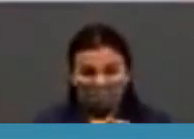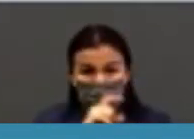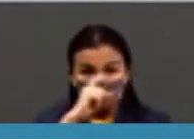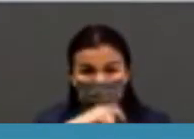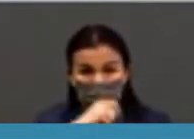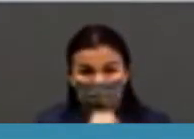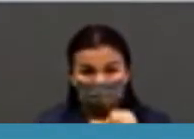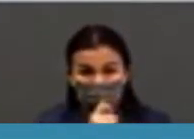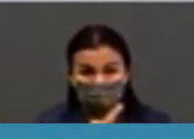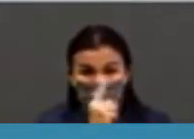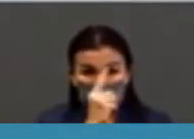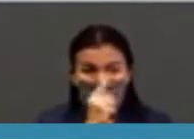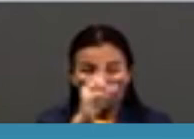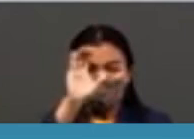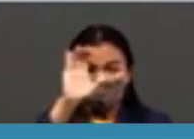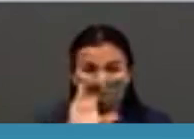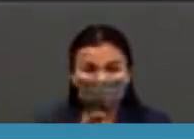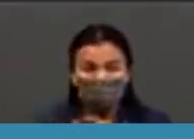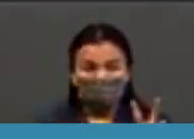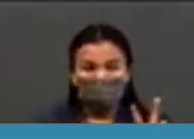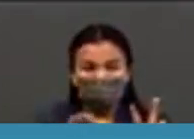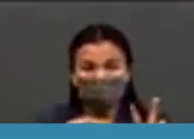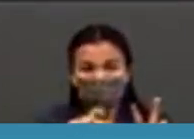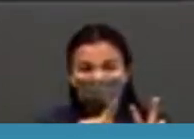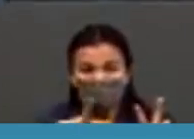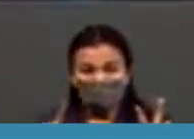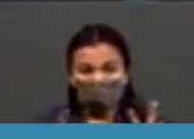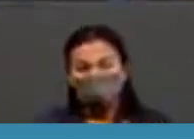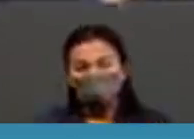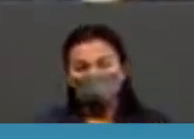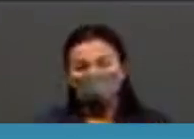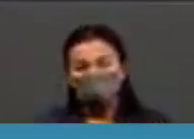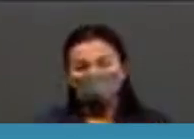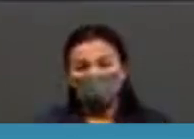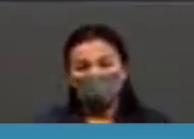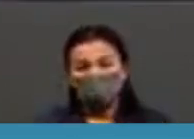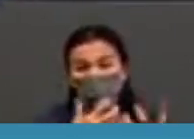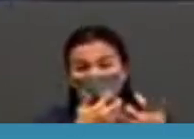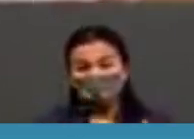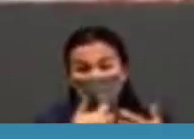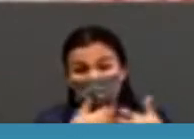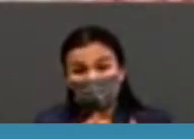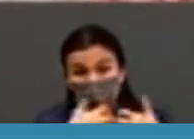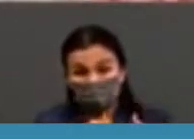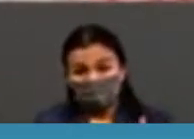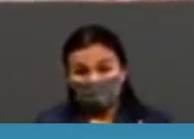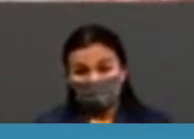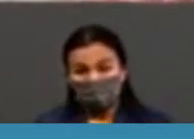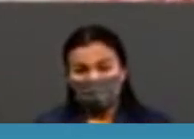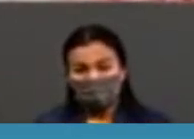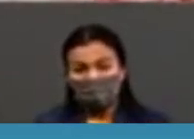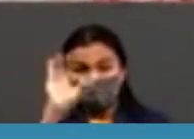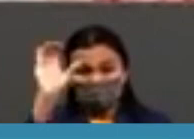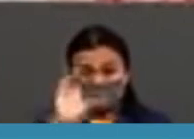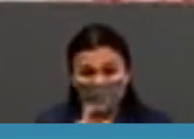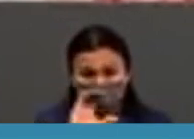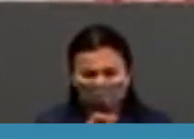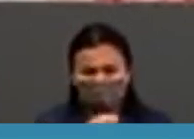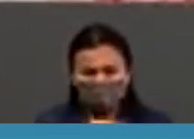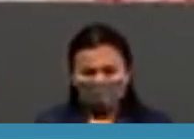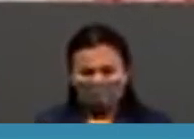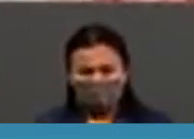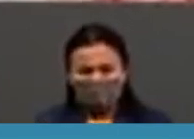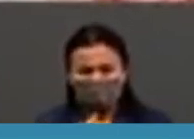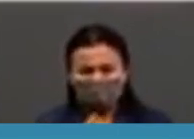จันทร์โอชานายกรัฐมนตรีและรัฐมนตรีว่าการกระทรวงกลาโหมยินดีที่ได้ทราบว่ารัฐบาลและภาคเอกชนซาอุดีอาระเบียเ